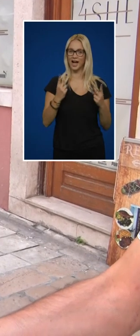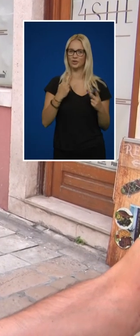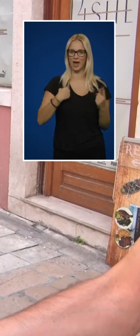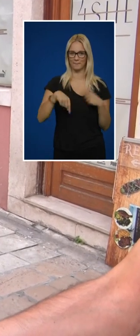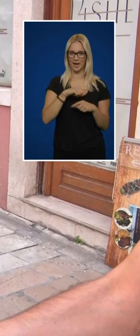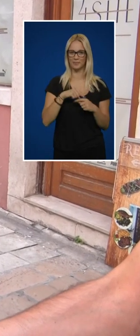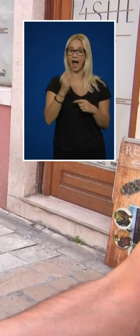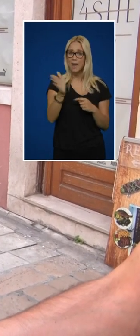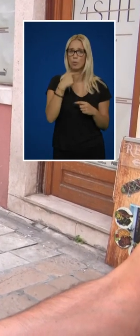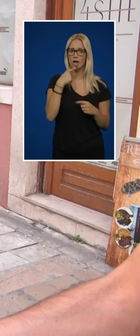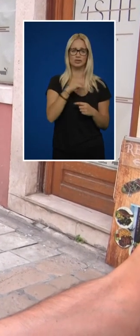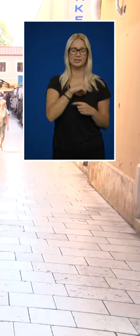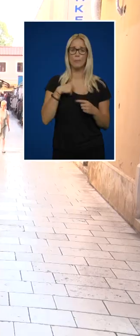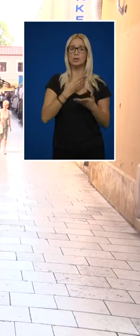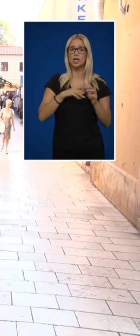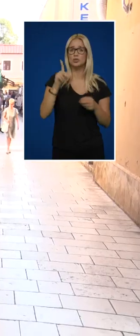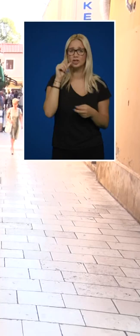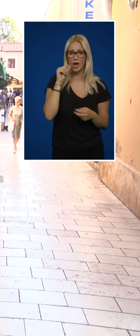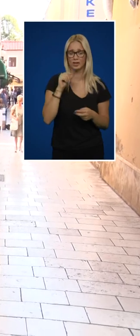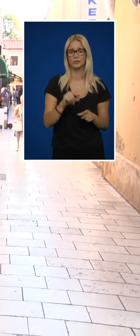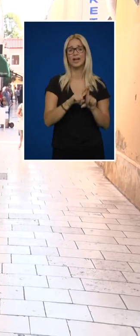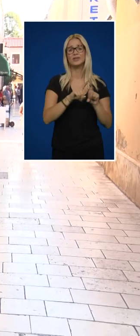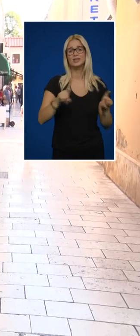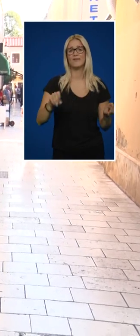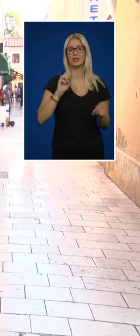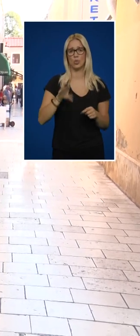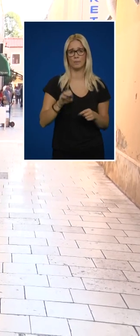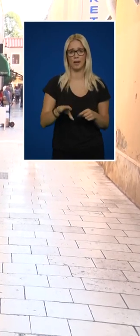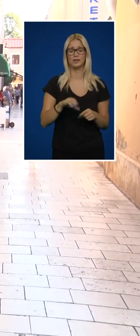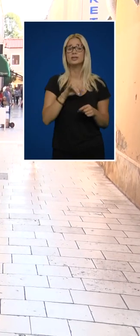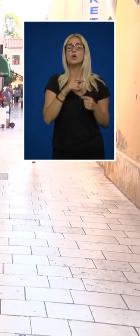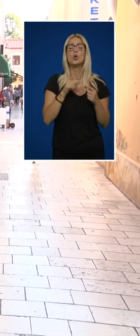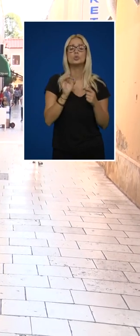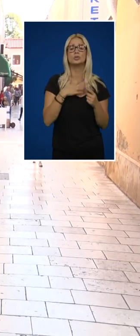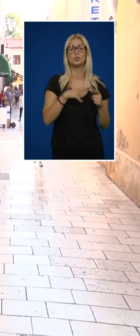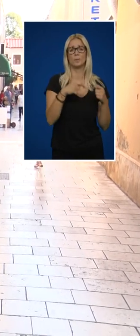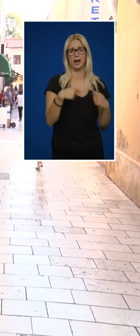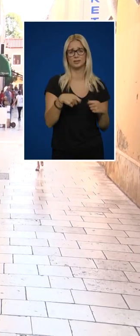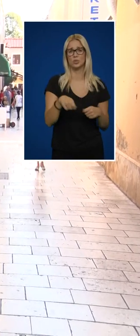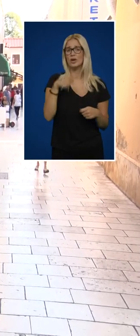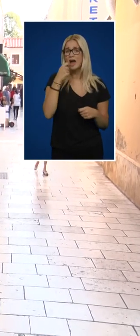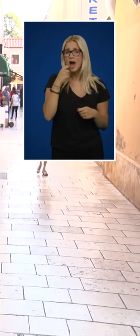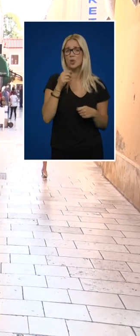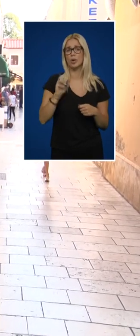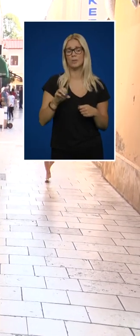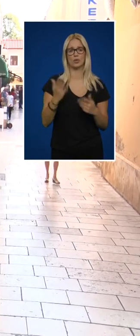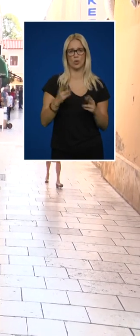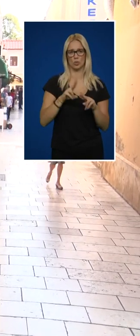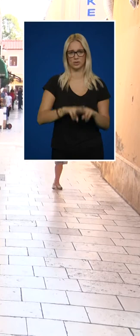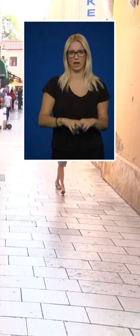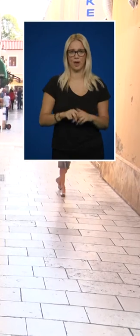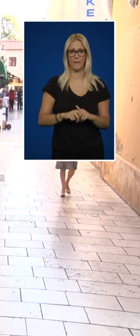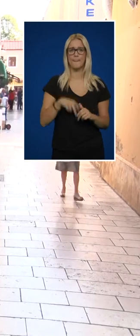recimo ovu hranu, otpad koji ostaje. A da se može vamo staviti da recimo plastiku na jednu stranu, željezo na